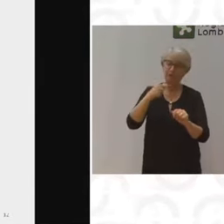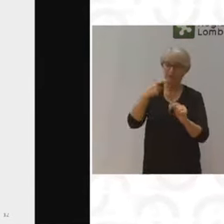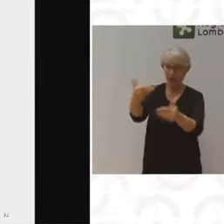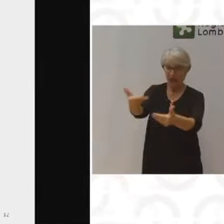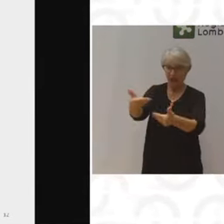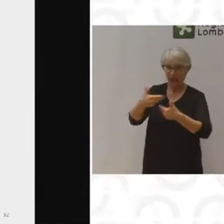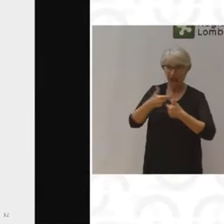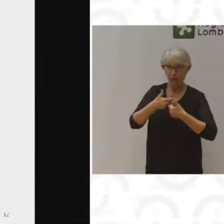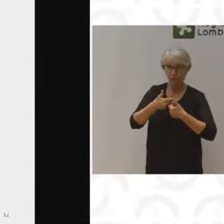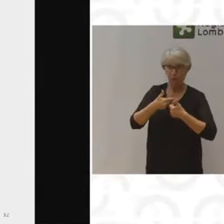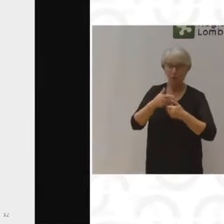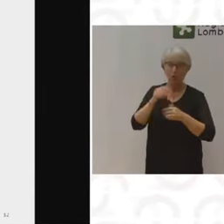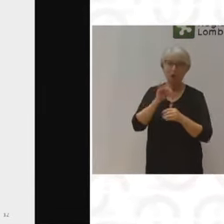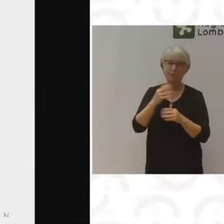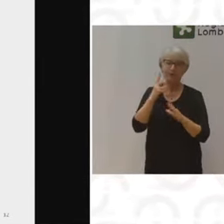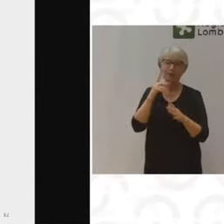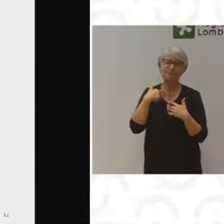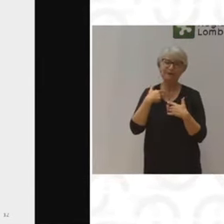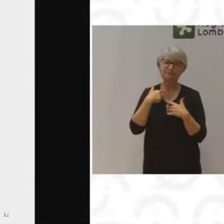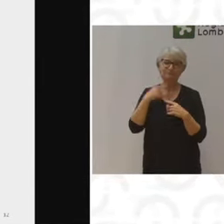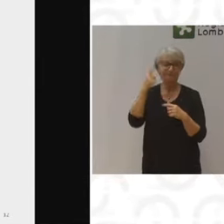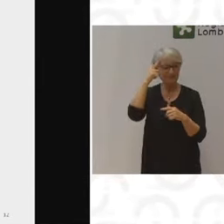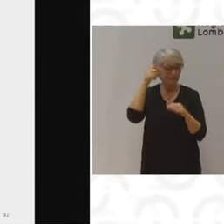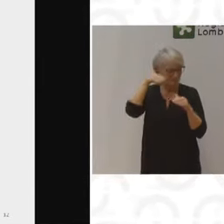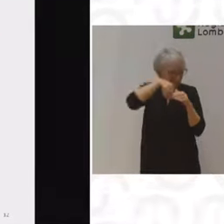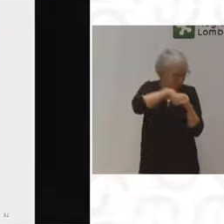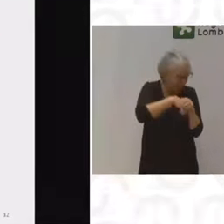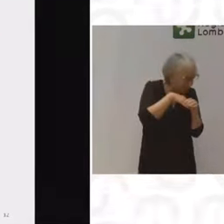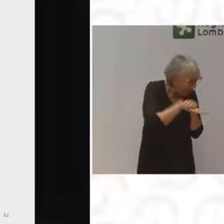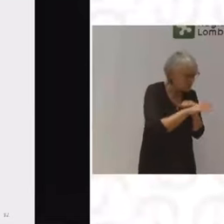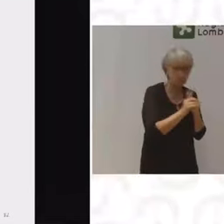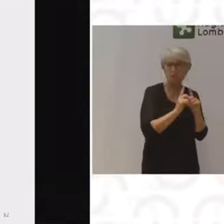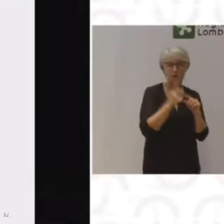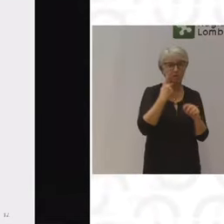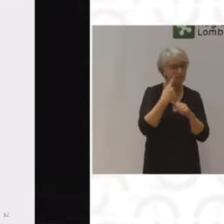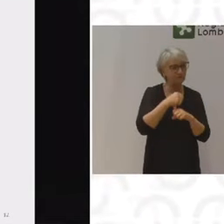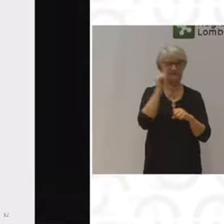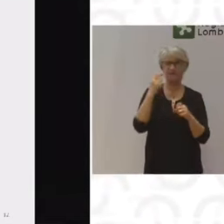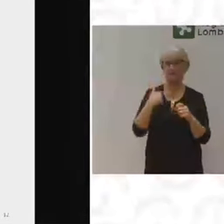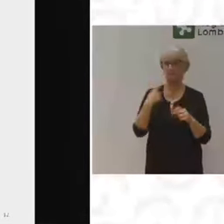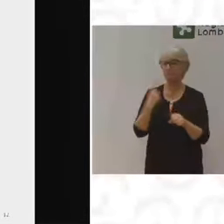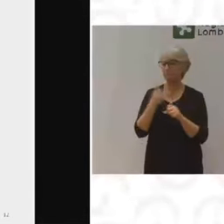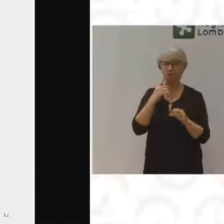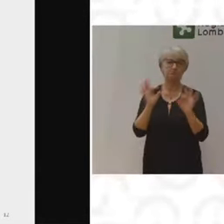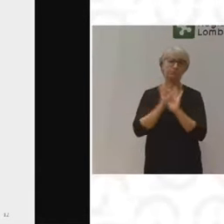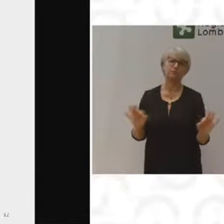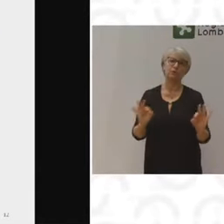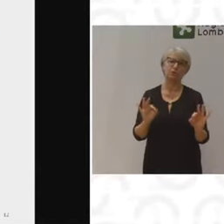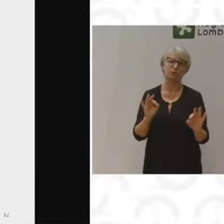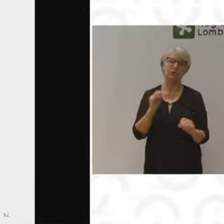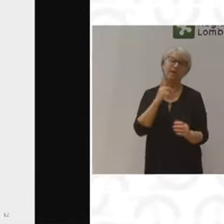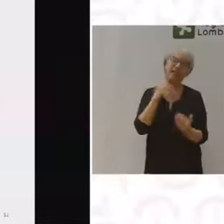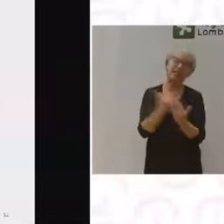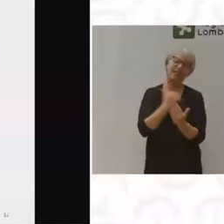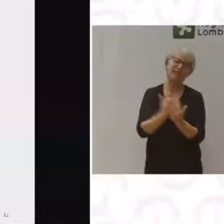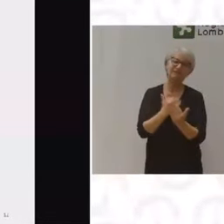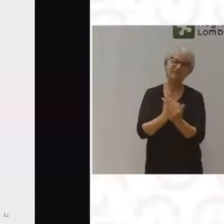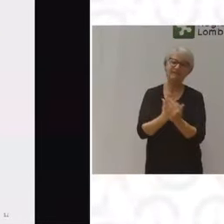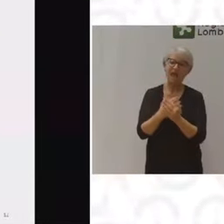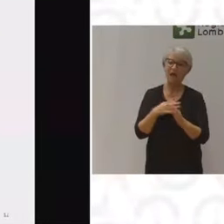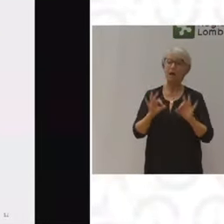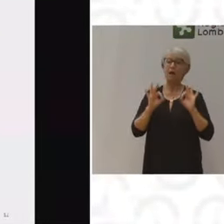la testa nella sabbia come gli struzzi. È vietato trovarci impreparati. Evitiamo di giungere a quel